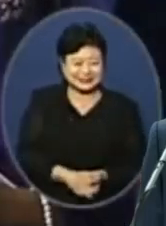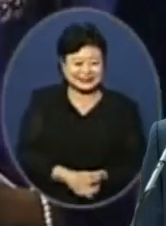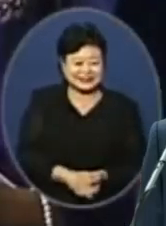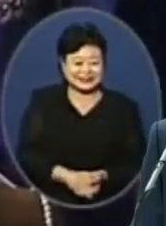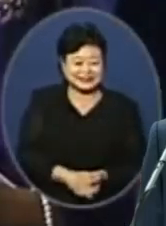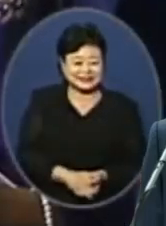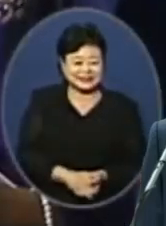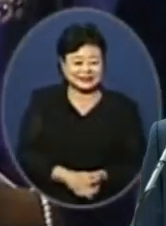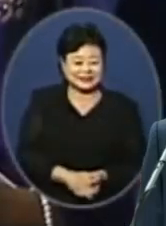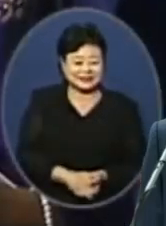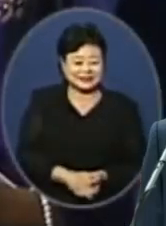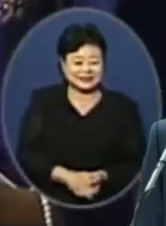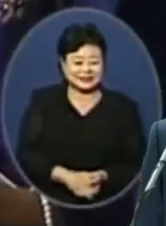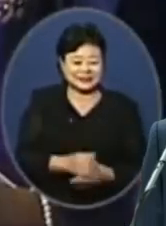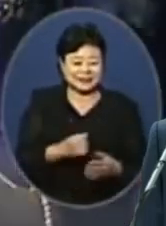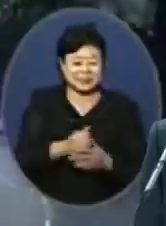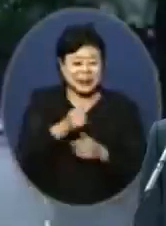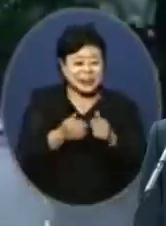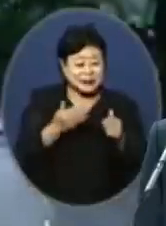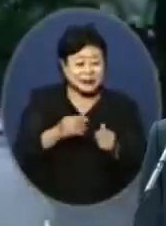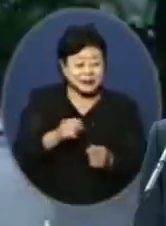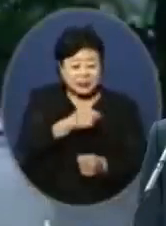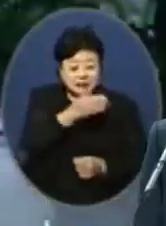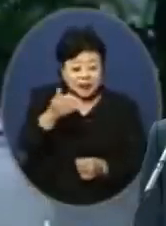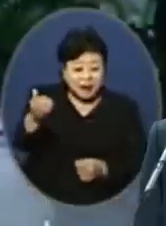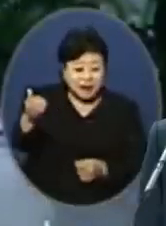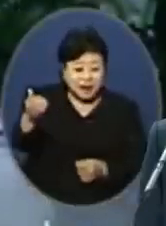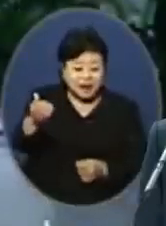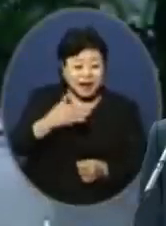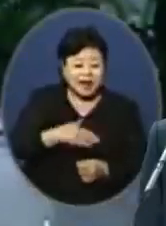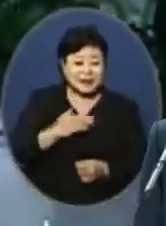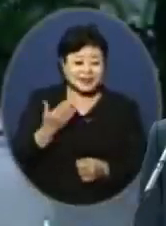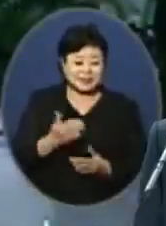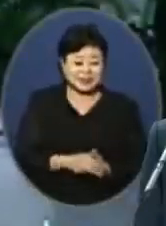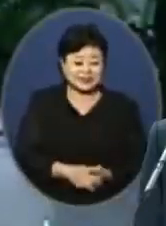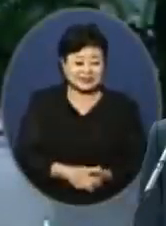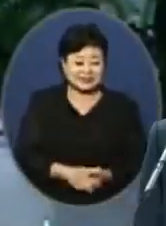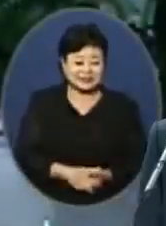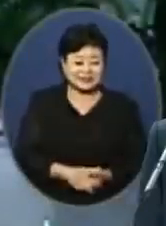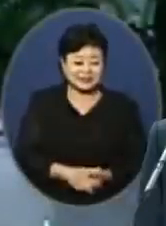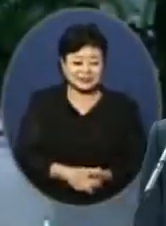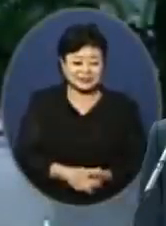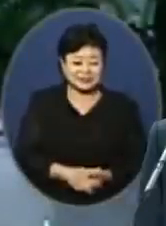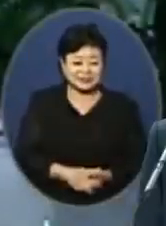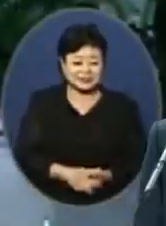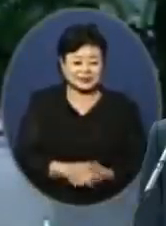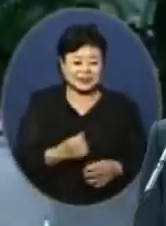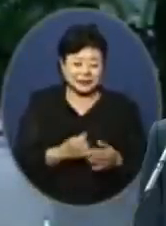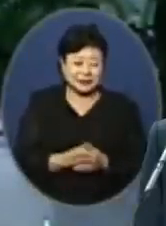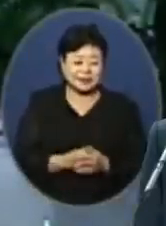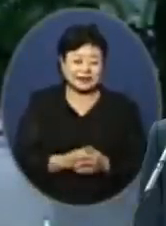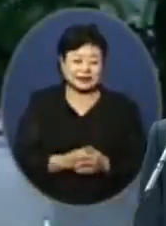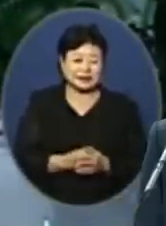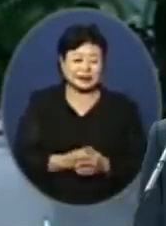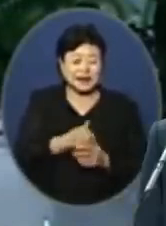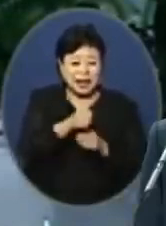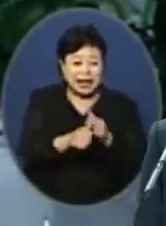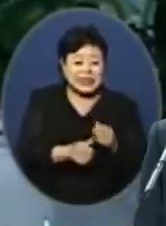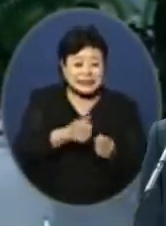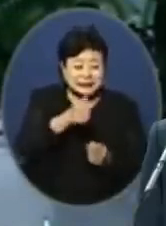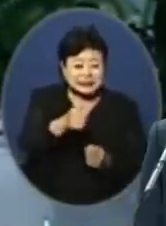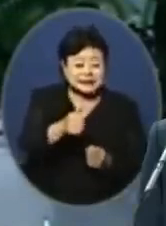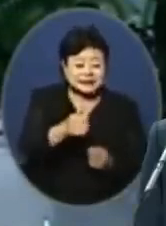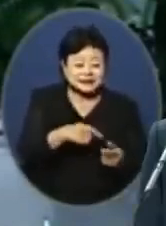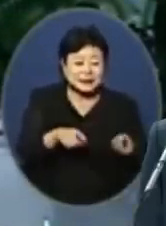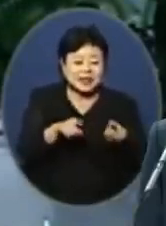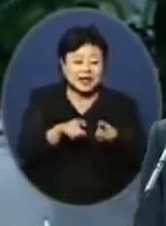계십니다. 그러므로 하나님이 어디 계신 것을 알아야 되는 것입니다. 그러므로 그 하나님을